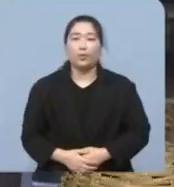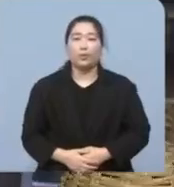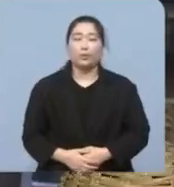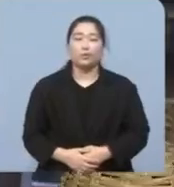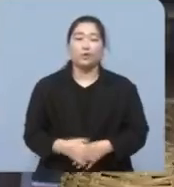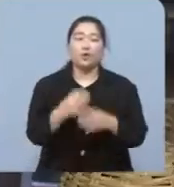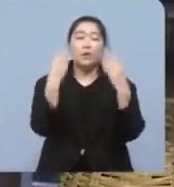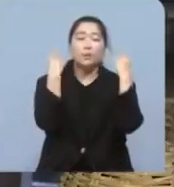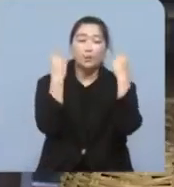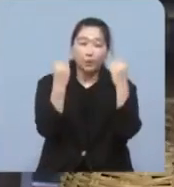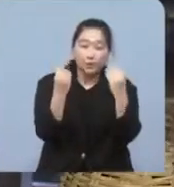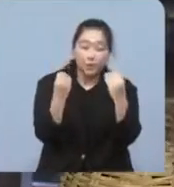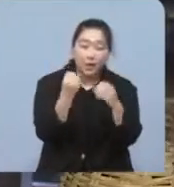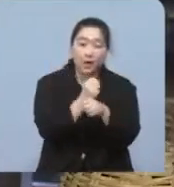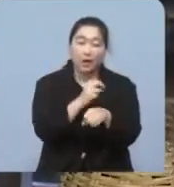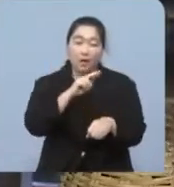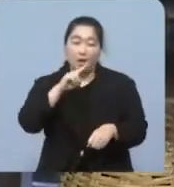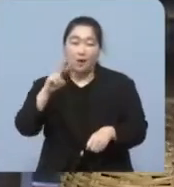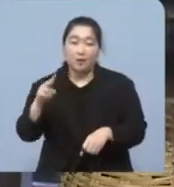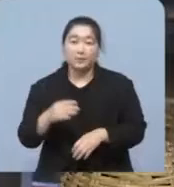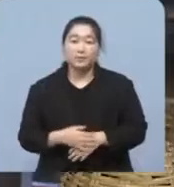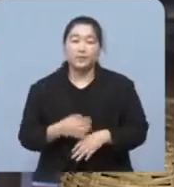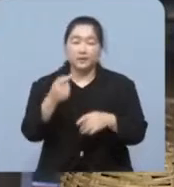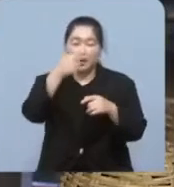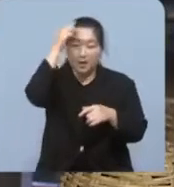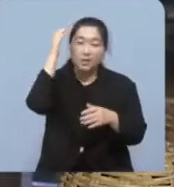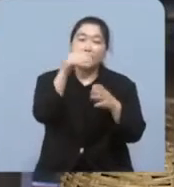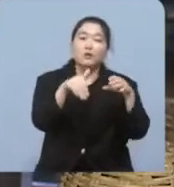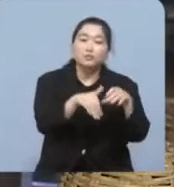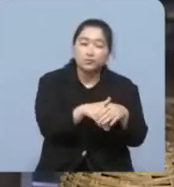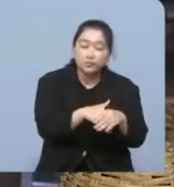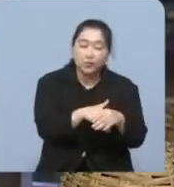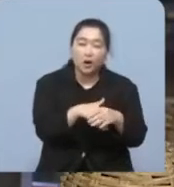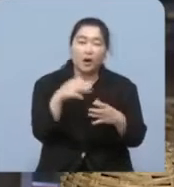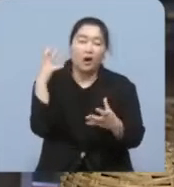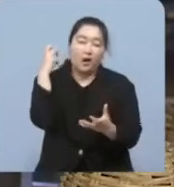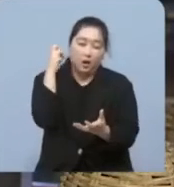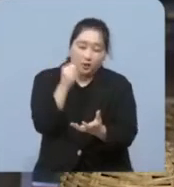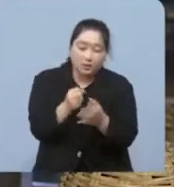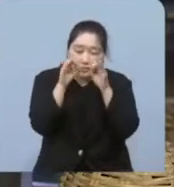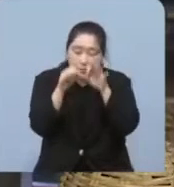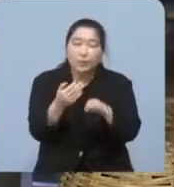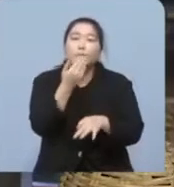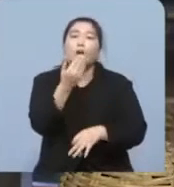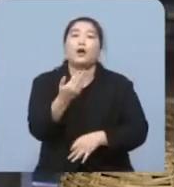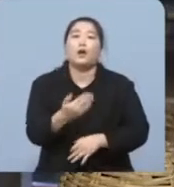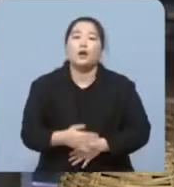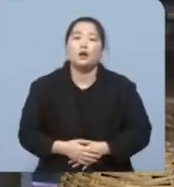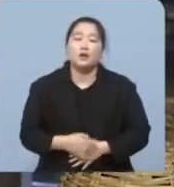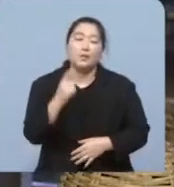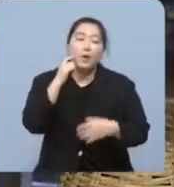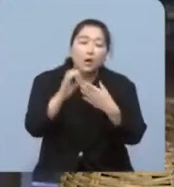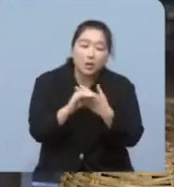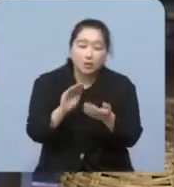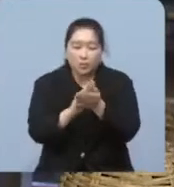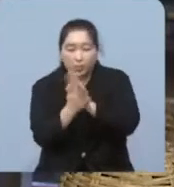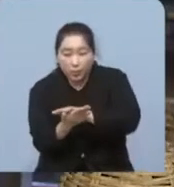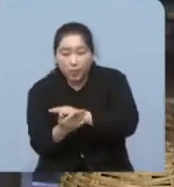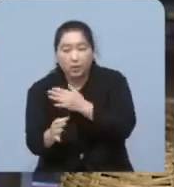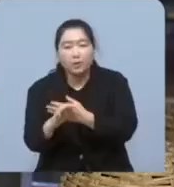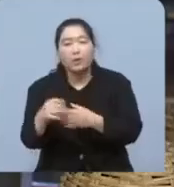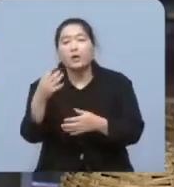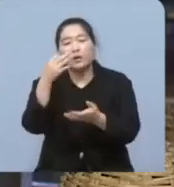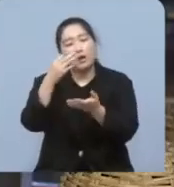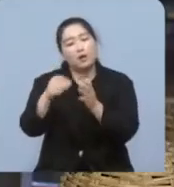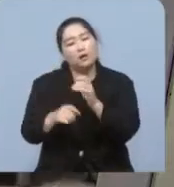giữ hương vị cổ truyền của Thứ trưởng gạo truyền thống mất Kali qua ba thế hệ cơ sở này hiện đang sắp sửa đăng ký để trở thành di sản văn hóa của địa